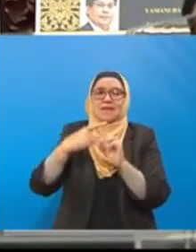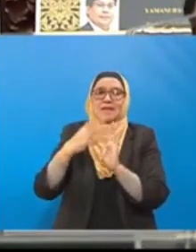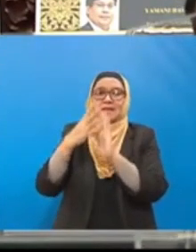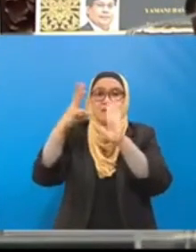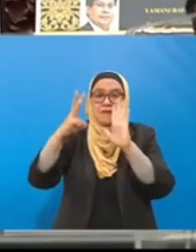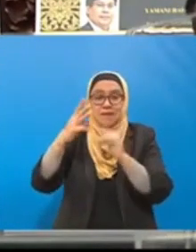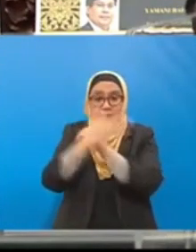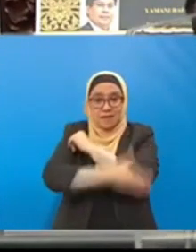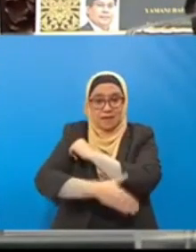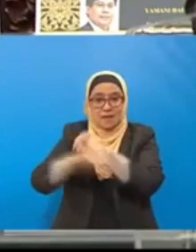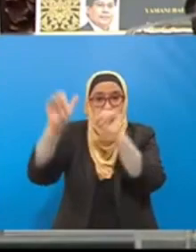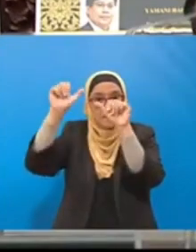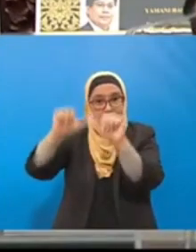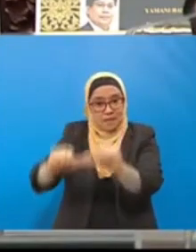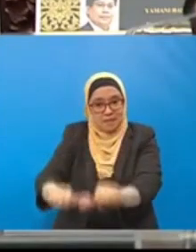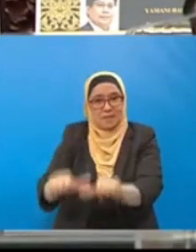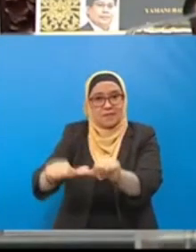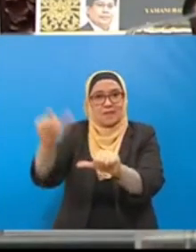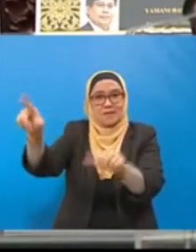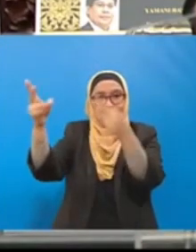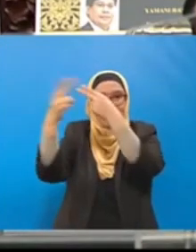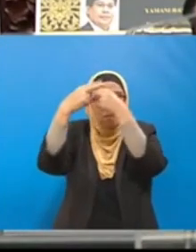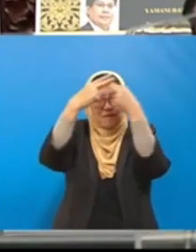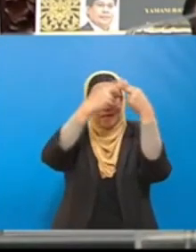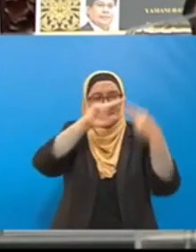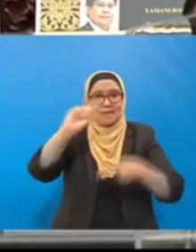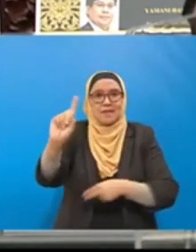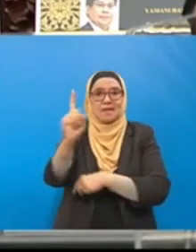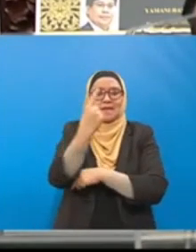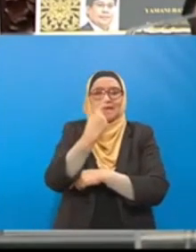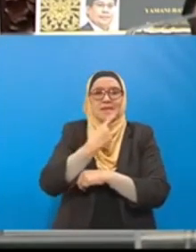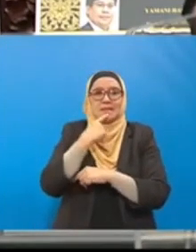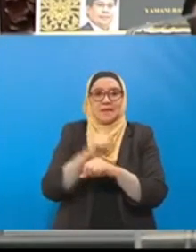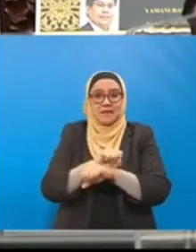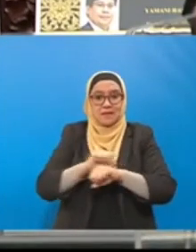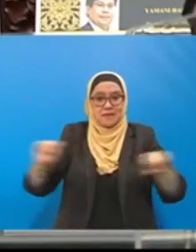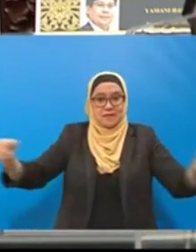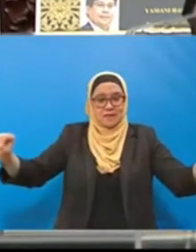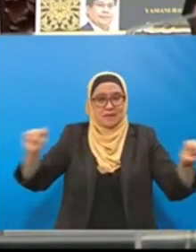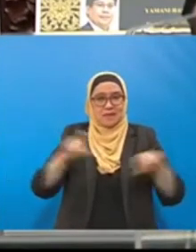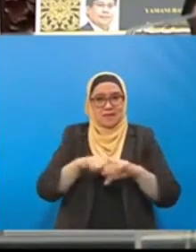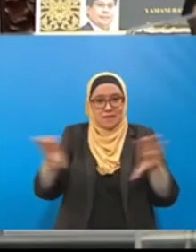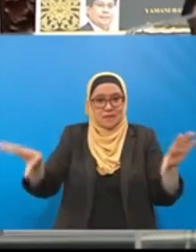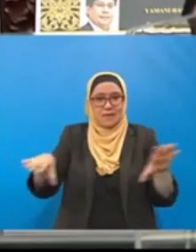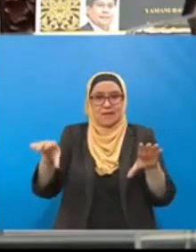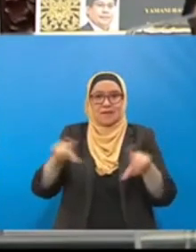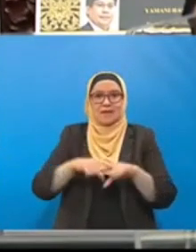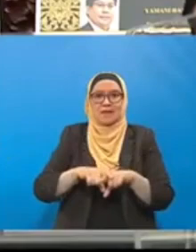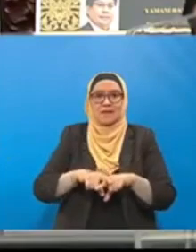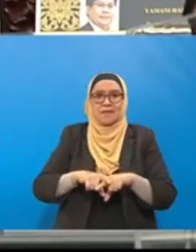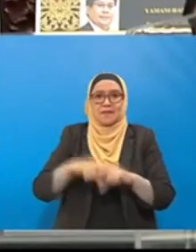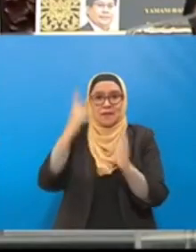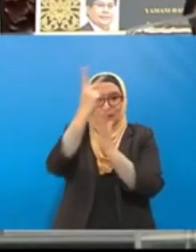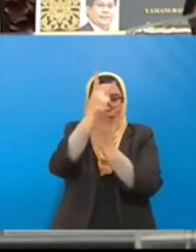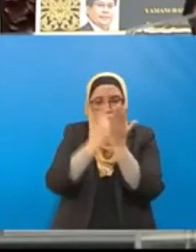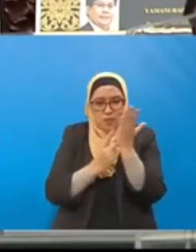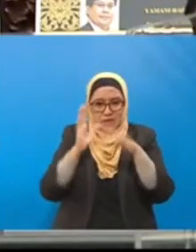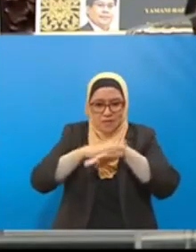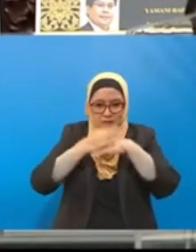sahaja. Persiapan ini termasuk menganjurkan 14 siri kursus haji secara dalam talian melengkapkan suntikan